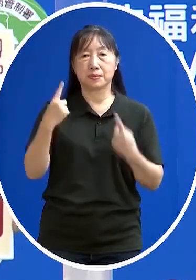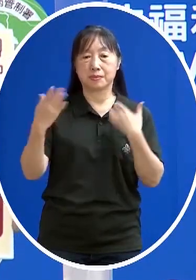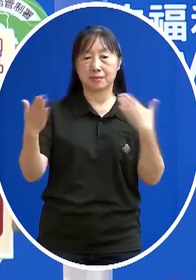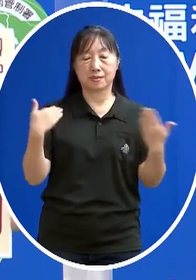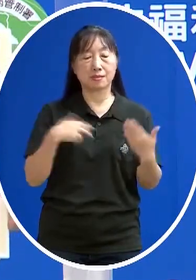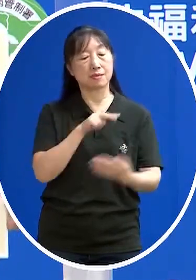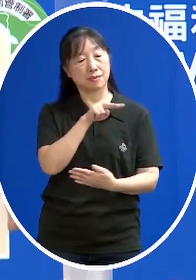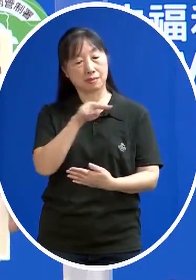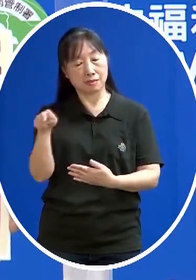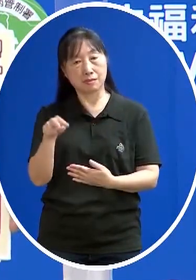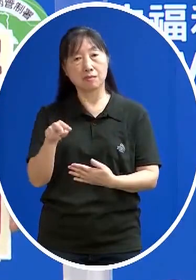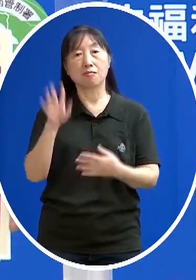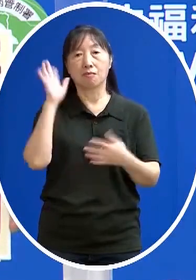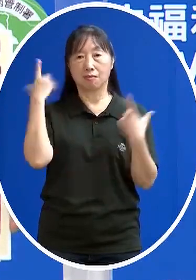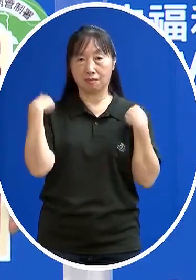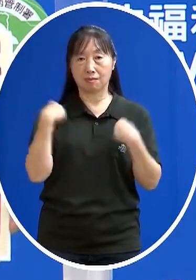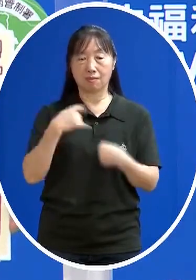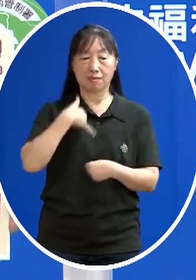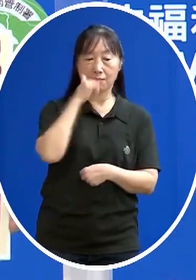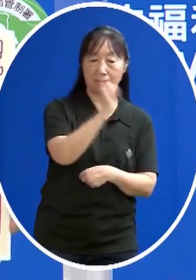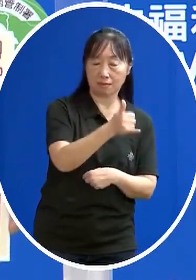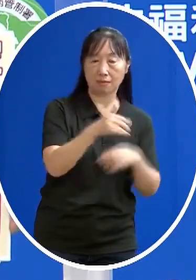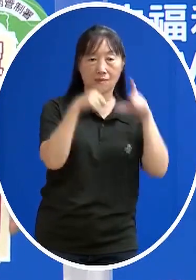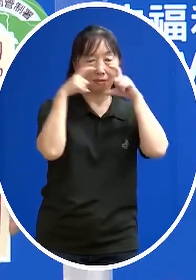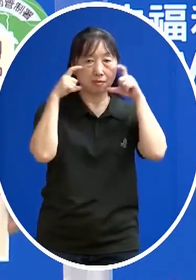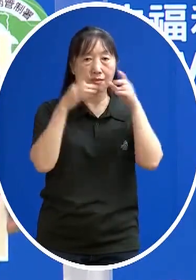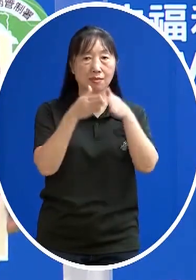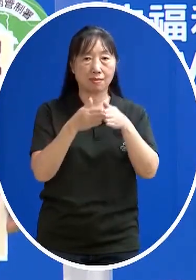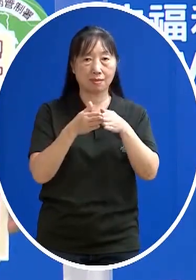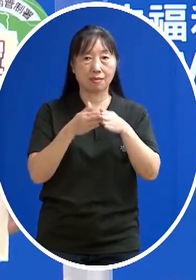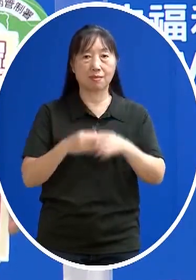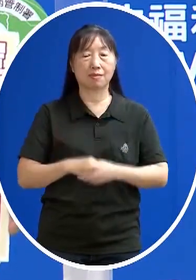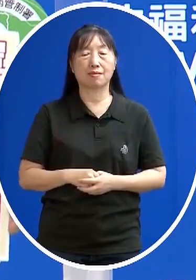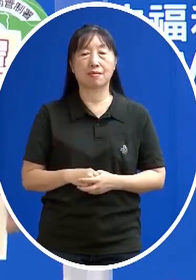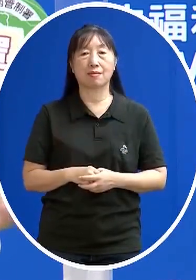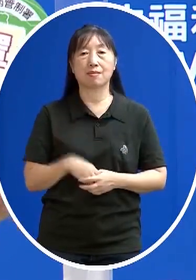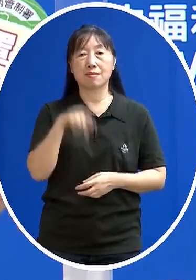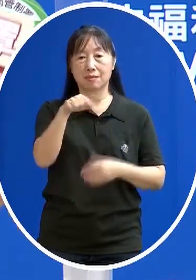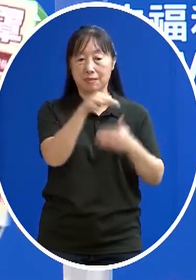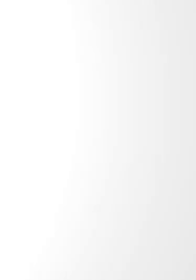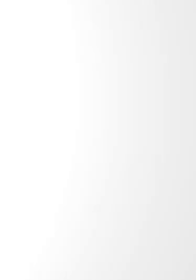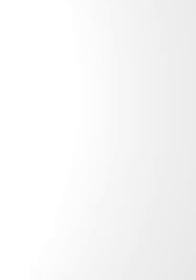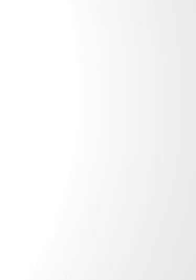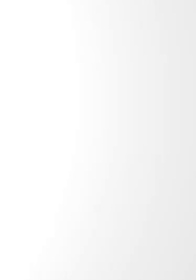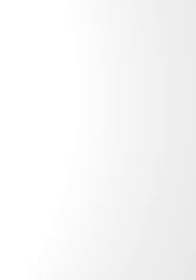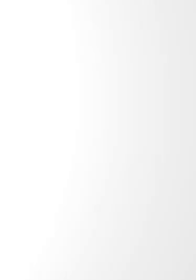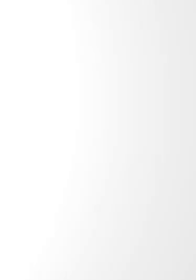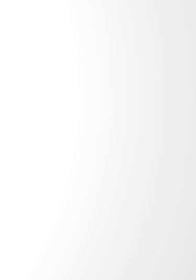清楚的知道这些相关的必要性，以便大家可以来遵守。